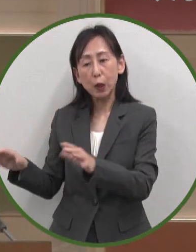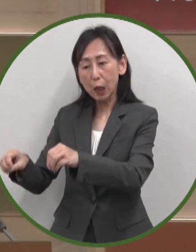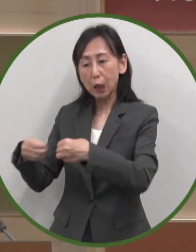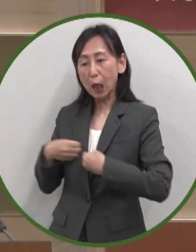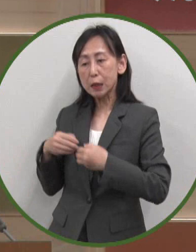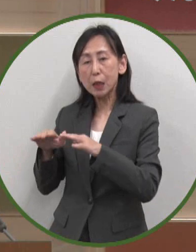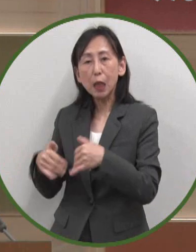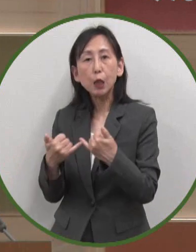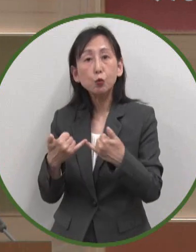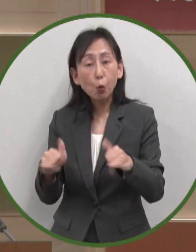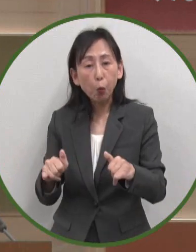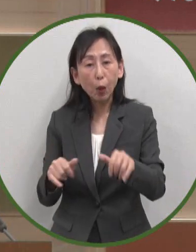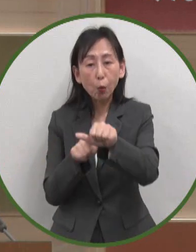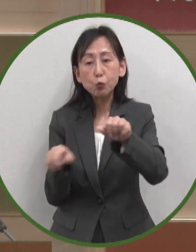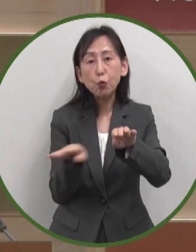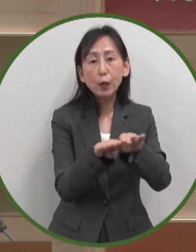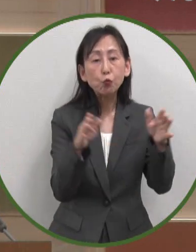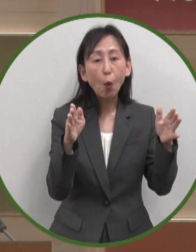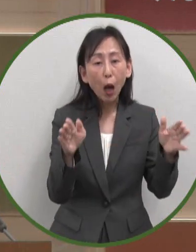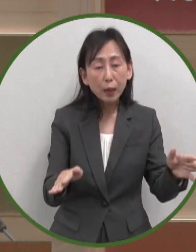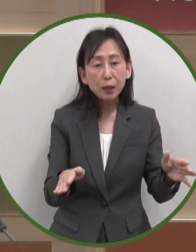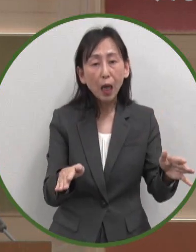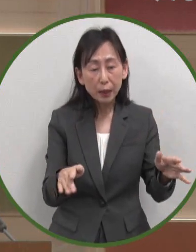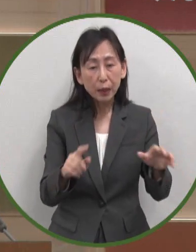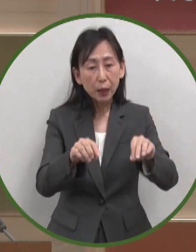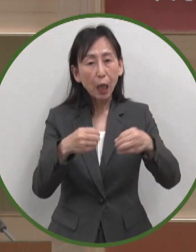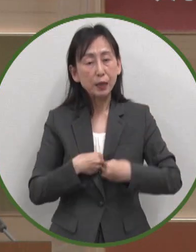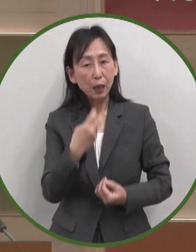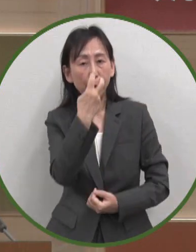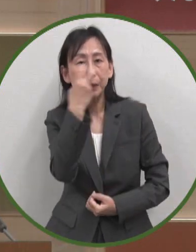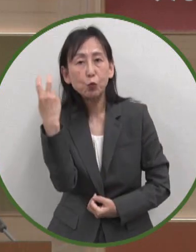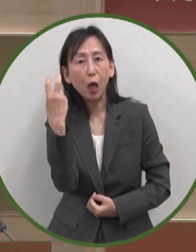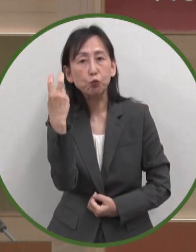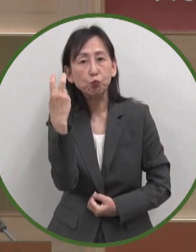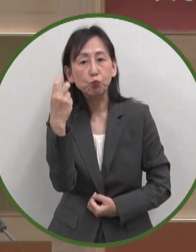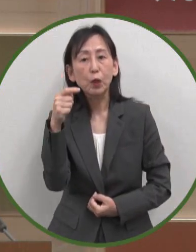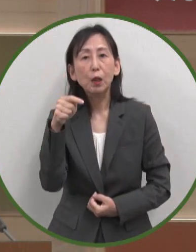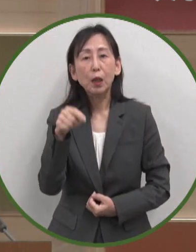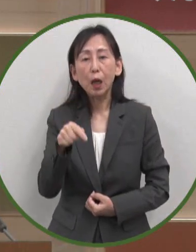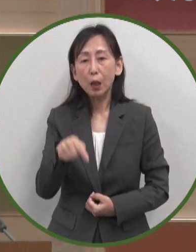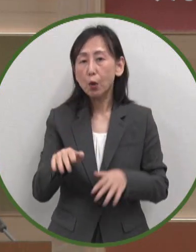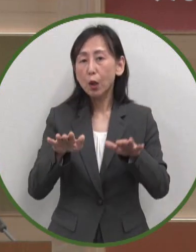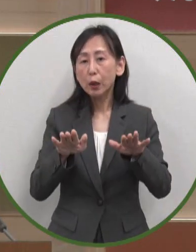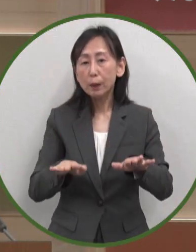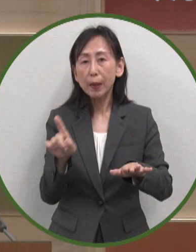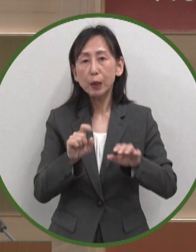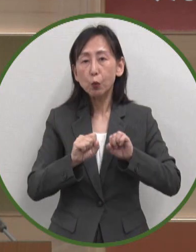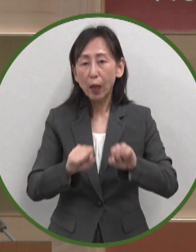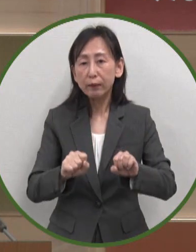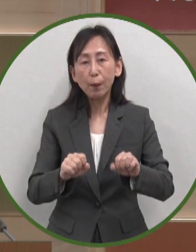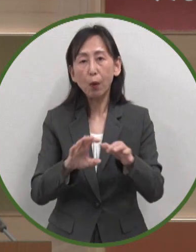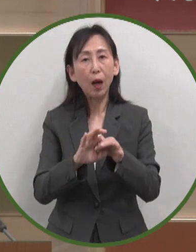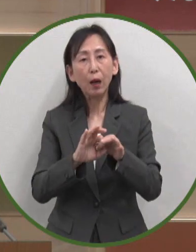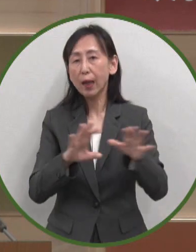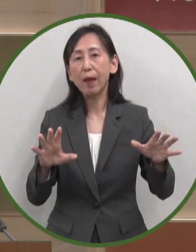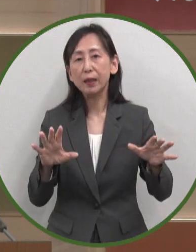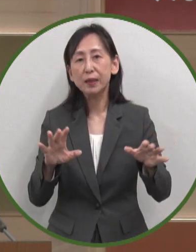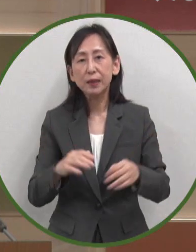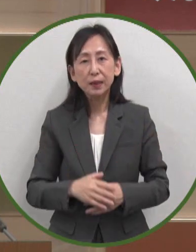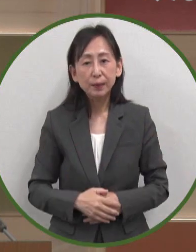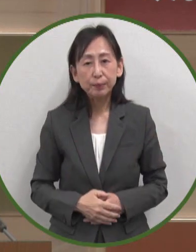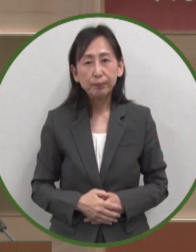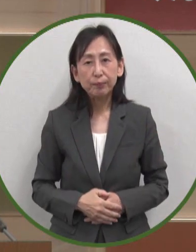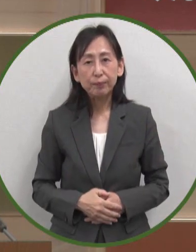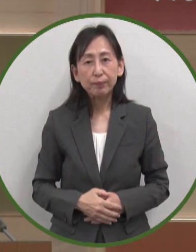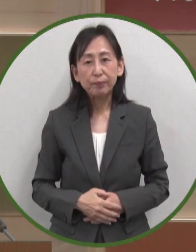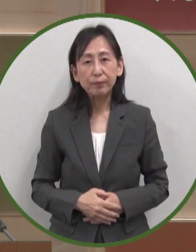した方が連休中に感染確認されます。ですからこれはもうあまり変化がありません、いずれにしてもですね。で、要するに